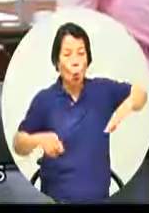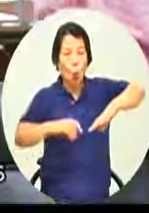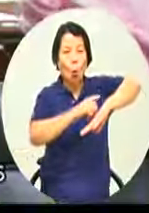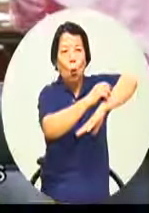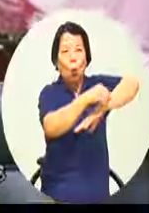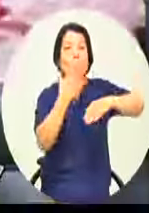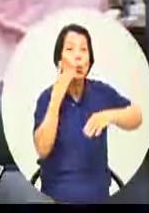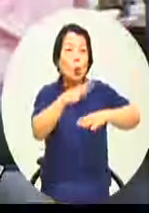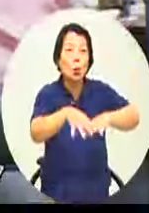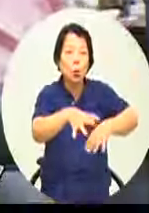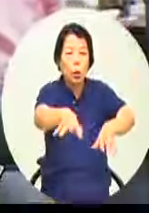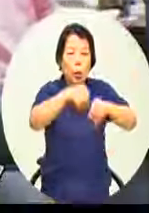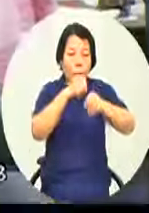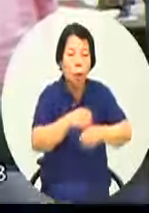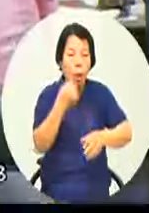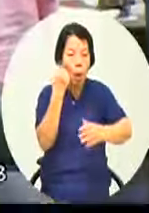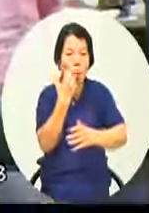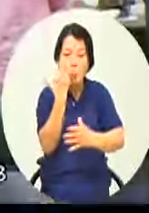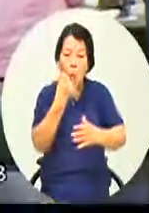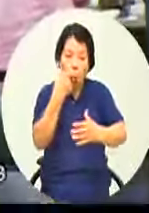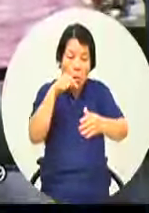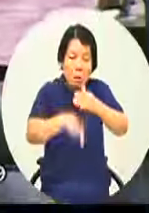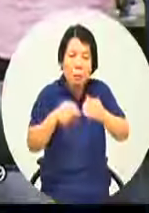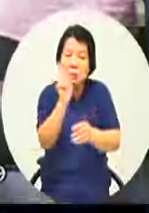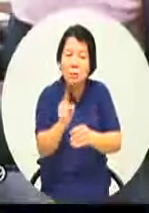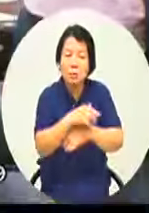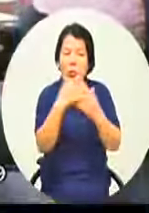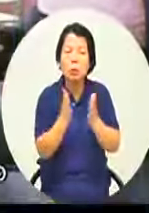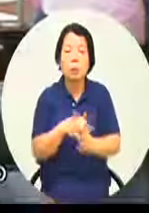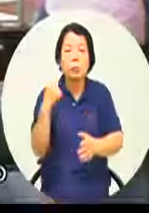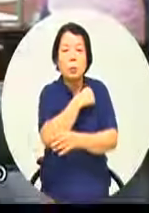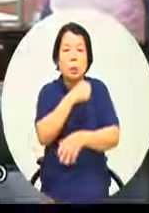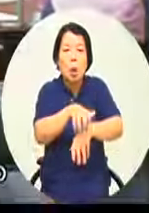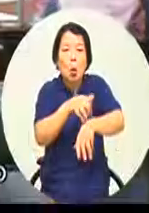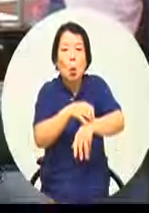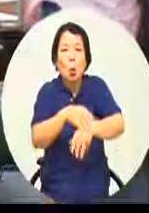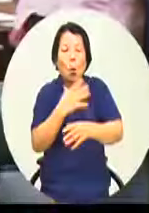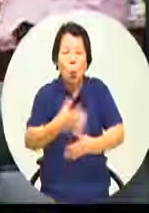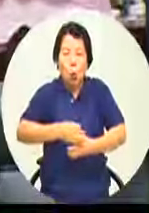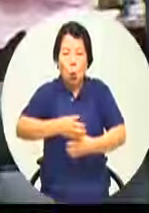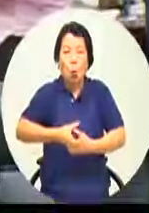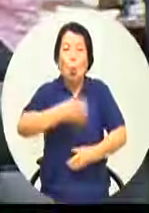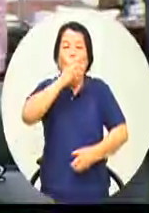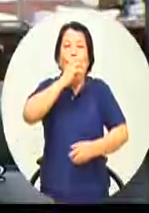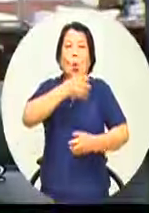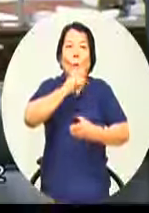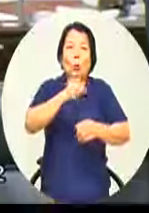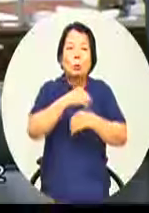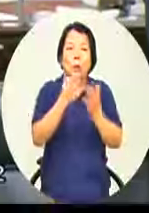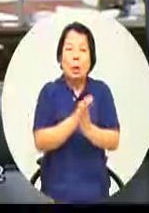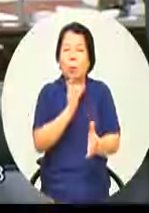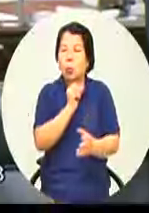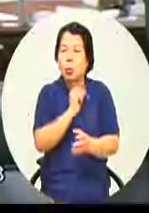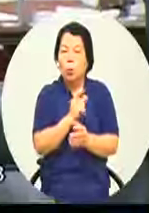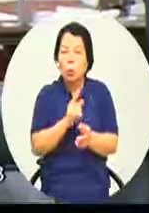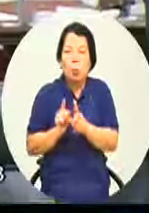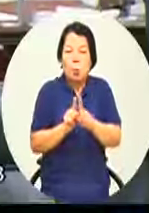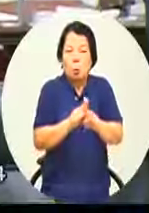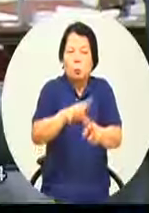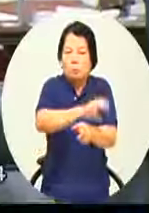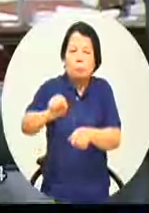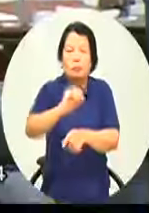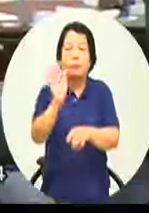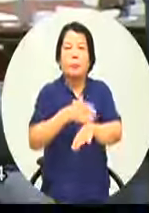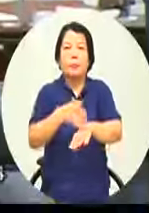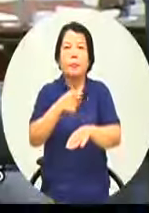来，无论你带啥物件，伊就甲你抢。但是台湾猕猴袂去抢保特瓶，伊袂因为保特瓶甲你过，吼、哦，这是足重要